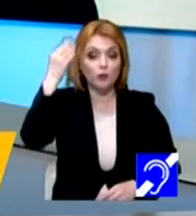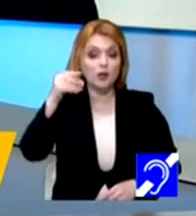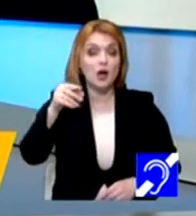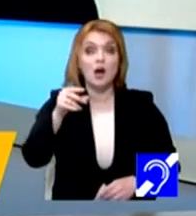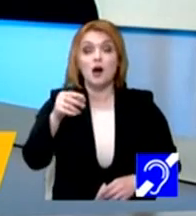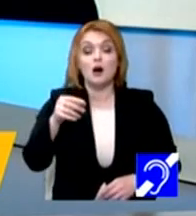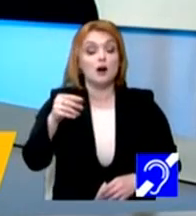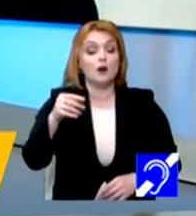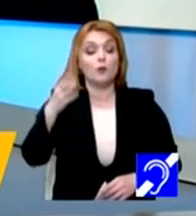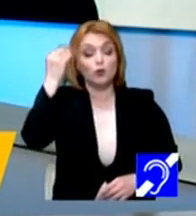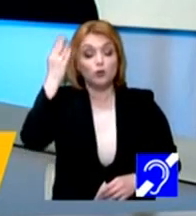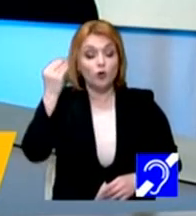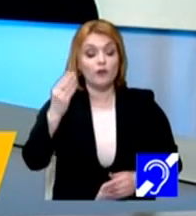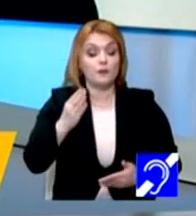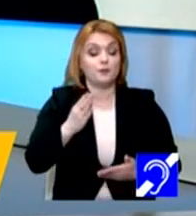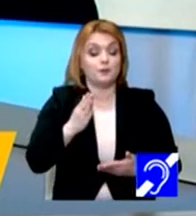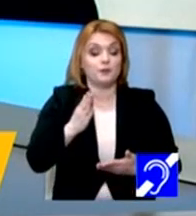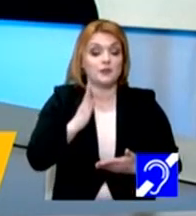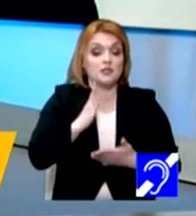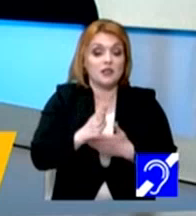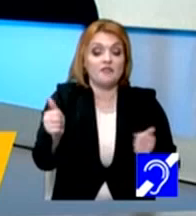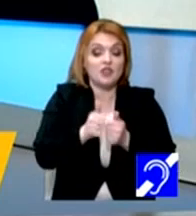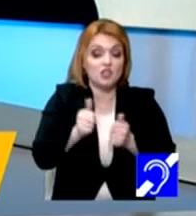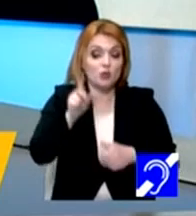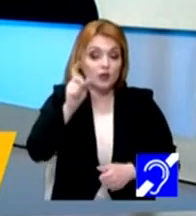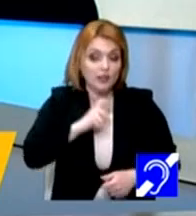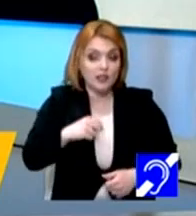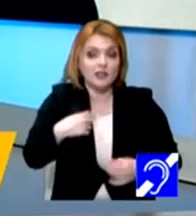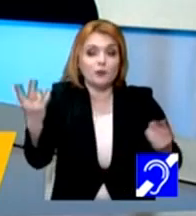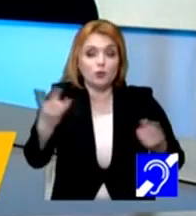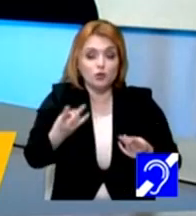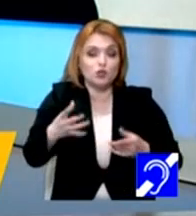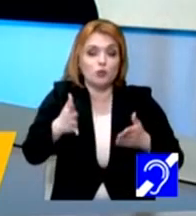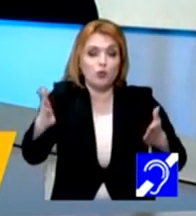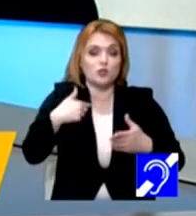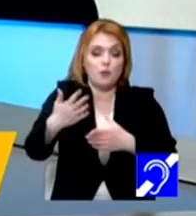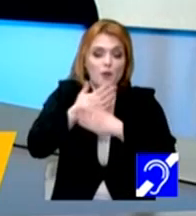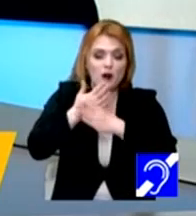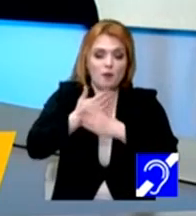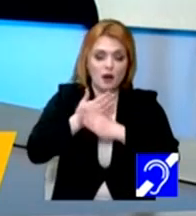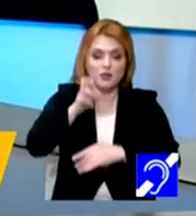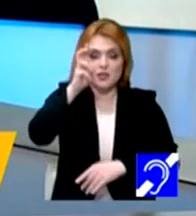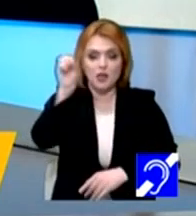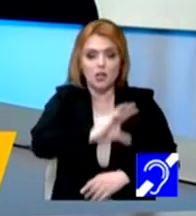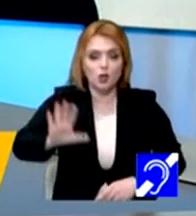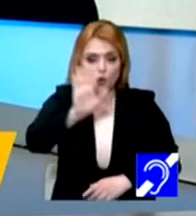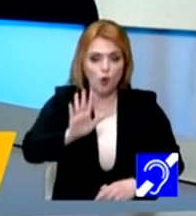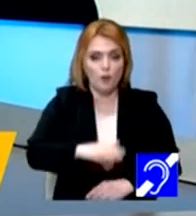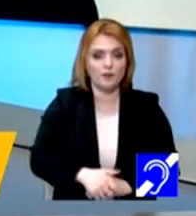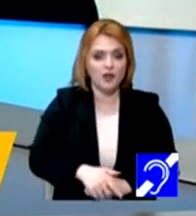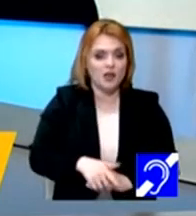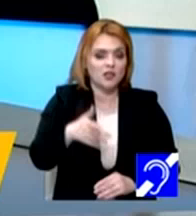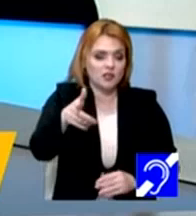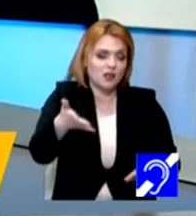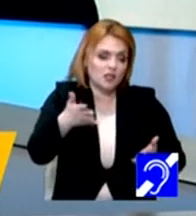fragil vecin al Ucrainei și are nevoie de sprijin și de finanțare europeană. Ministrul a reiterat faptul că Republica Moldova condamnă